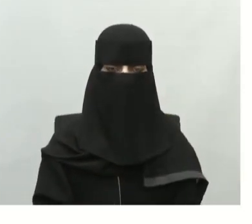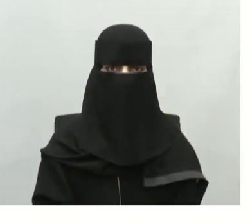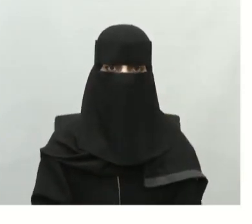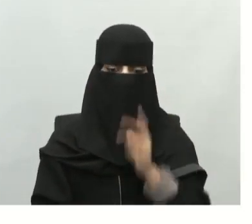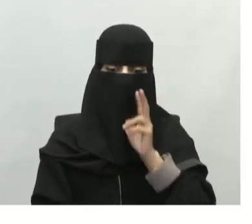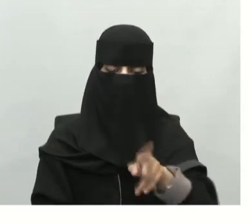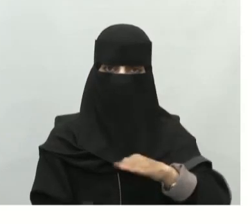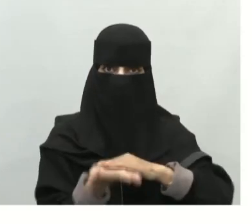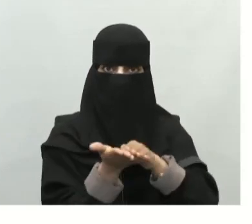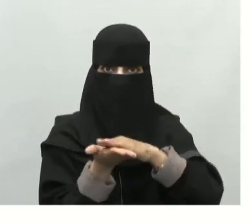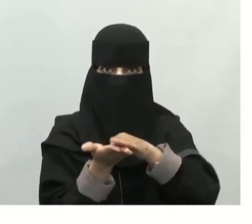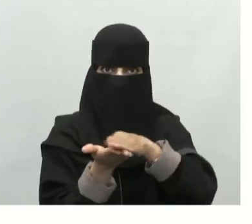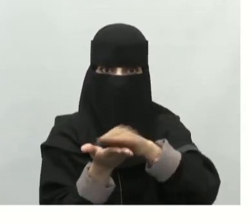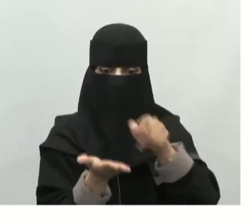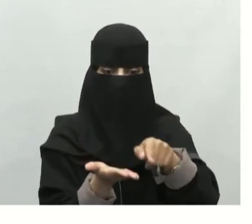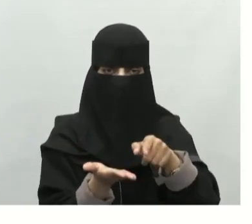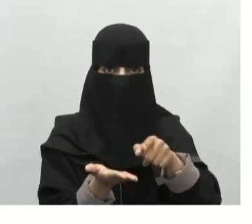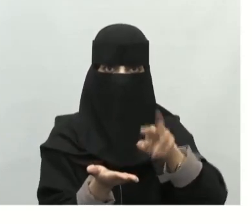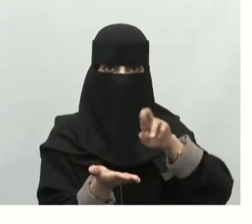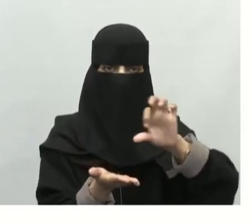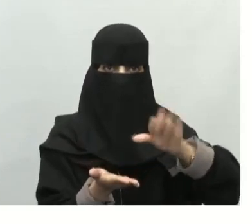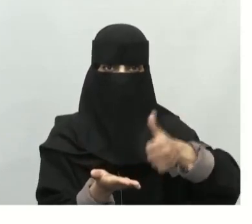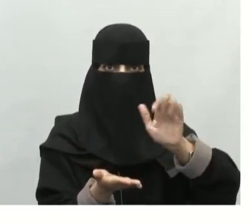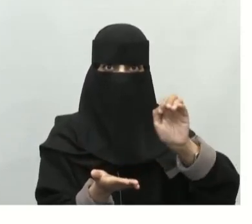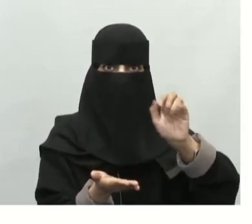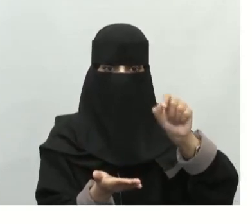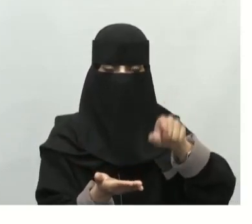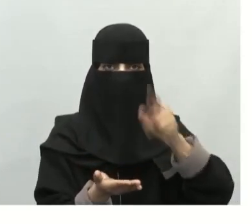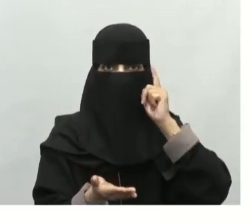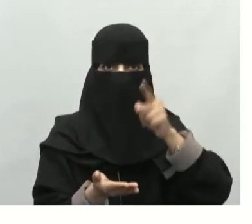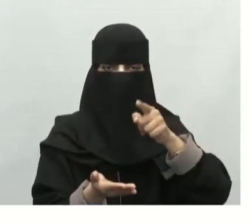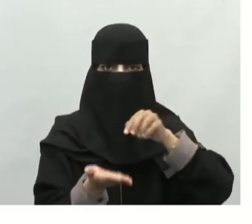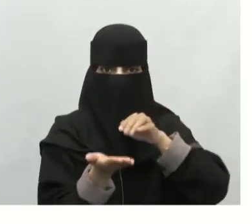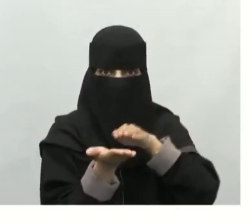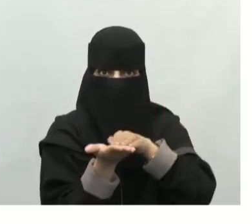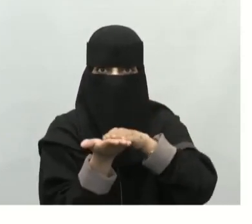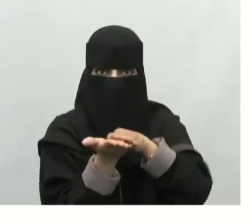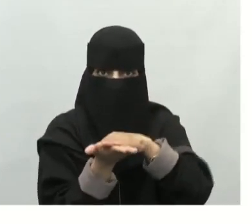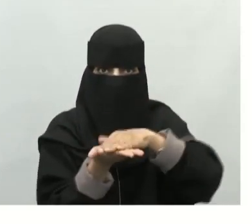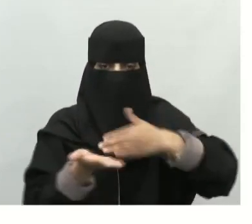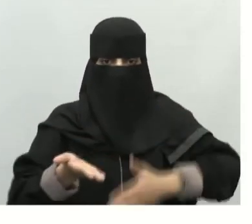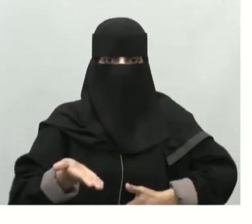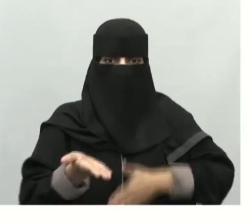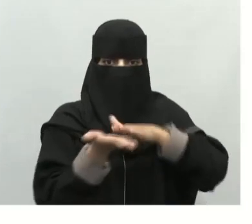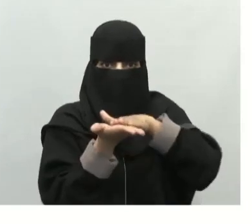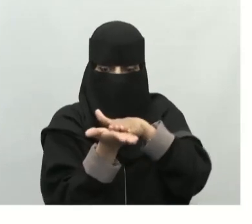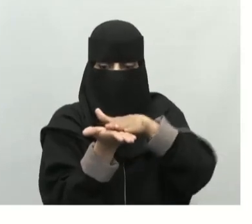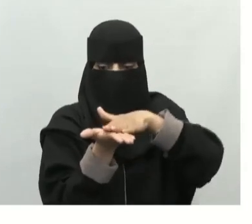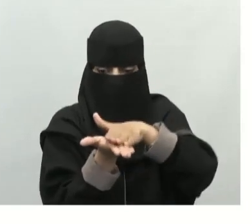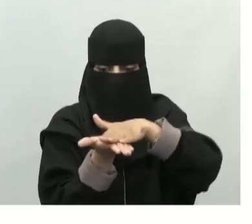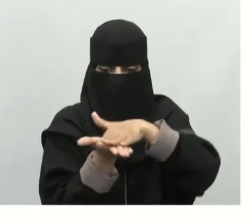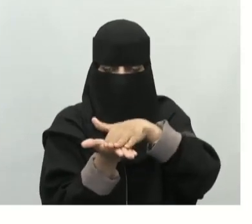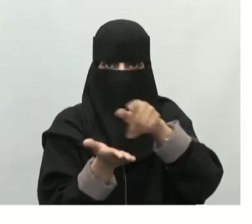الزواحف تمتاز بانها تزحف على بطنها وذكرنا انه ورد